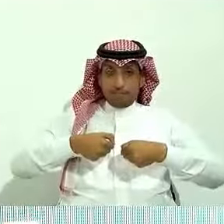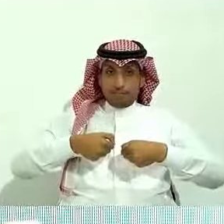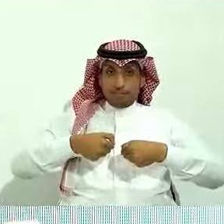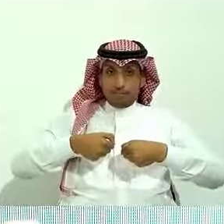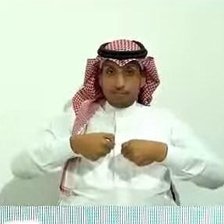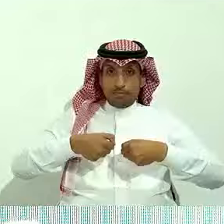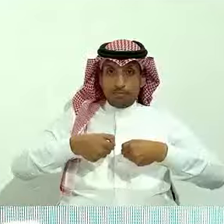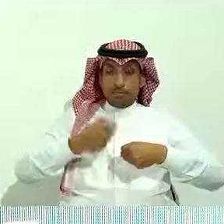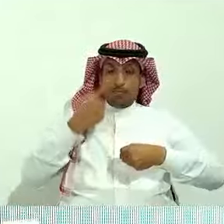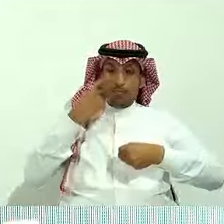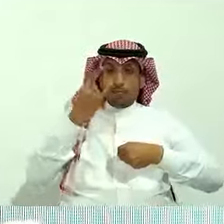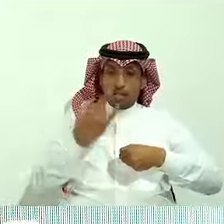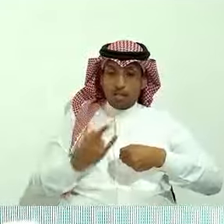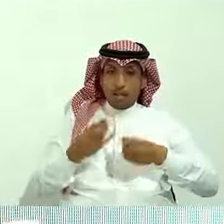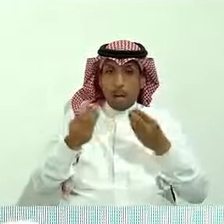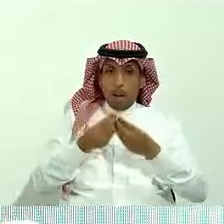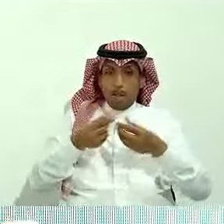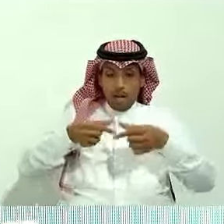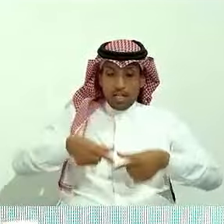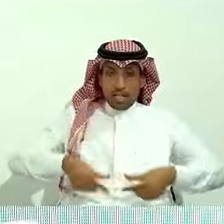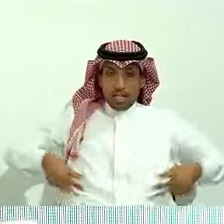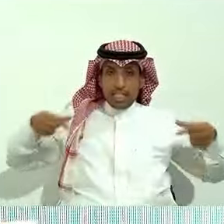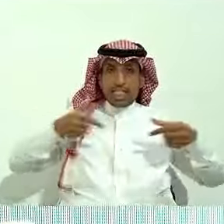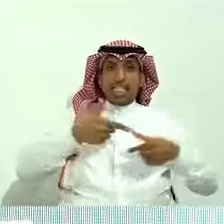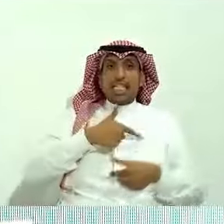جملتها بشريط من السدو.